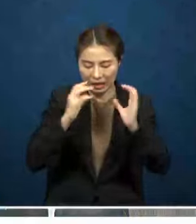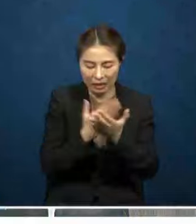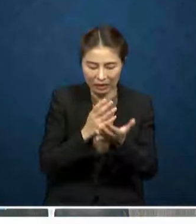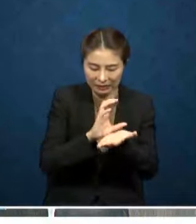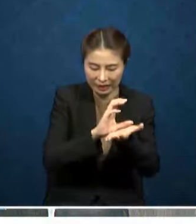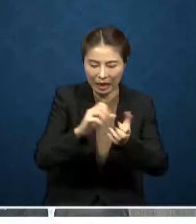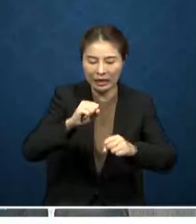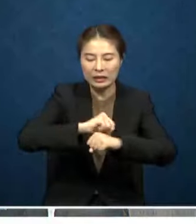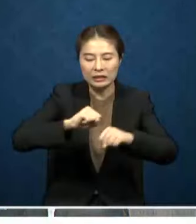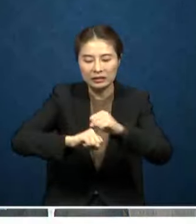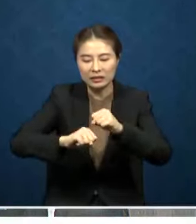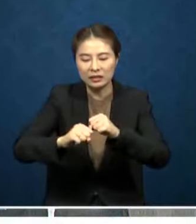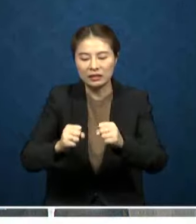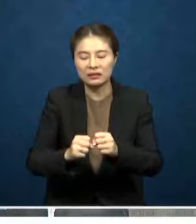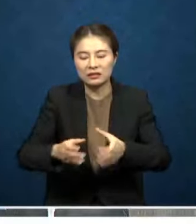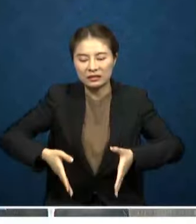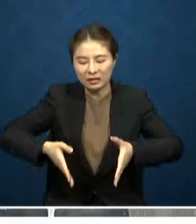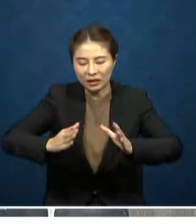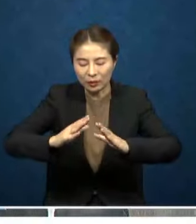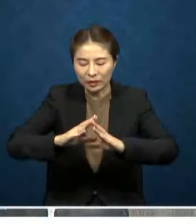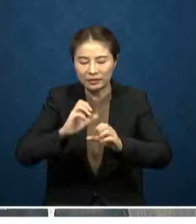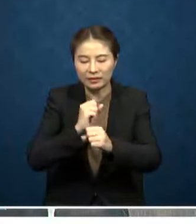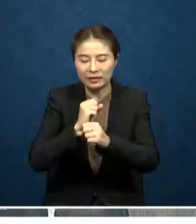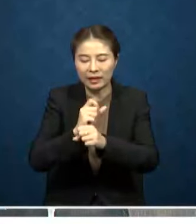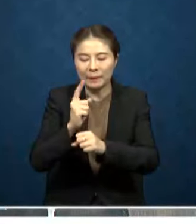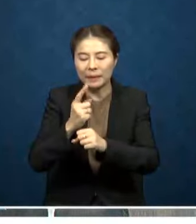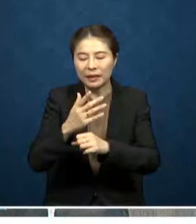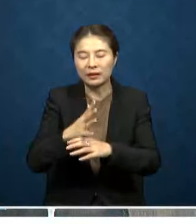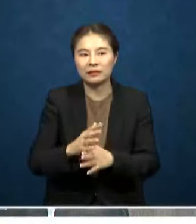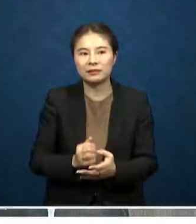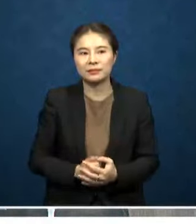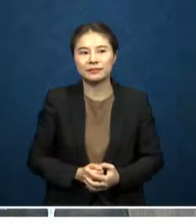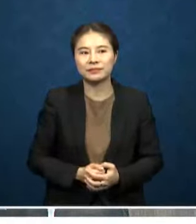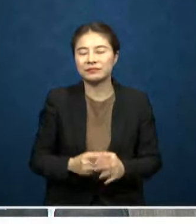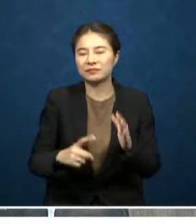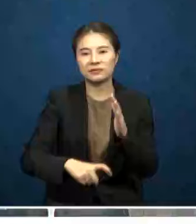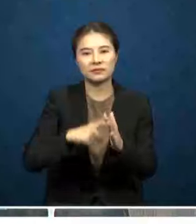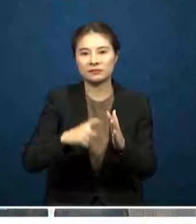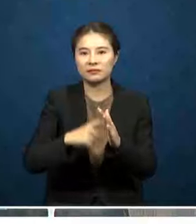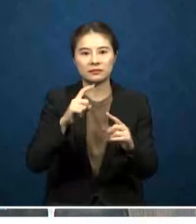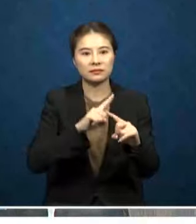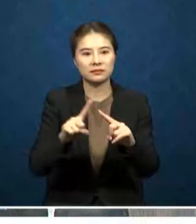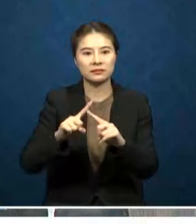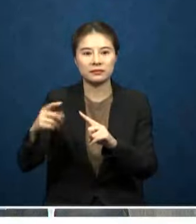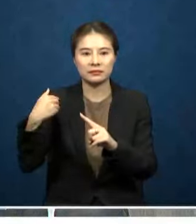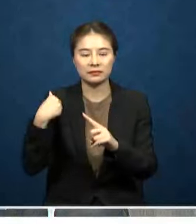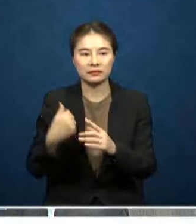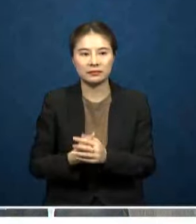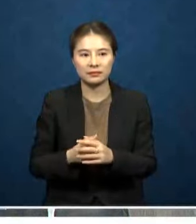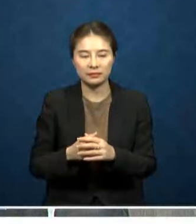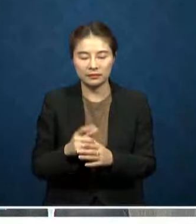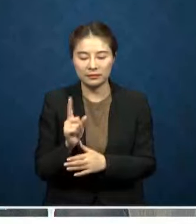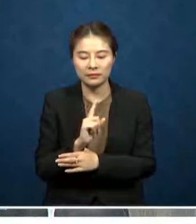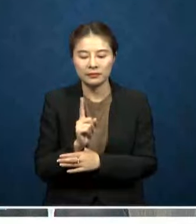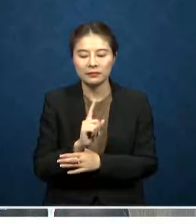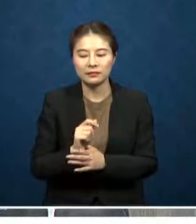เพื่อการนี้มูลเหหของเรื่องนี้เนี่ยมันมีเยอะแยะมากมายนอกเหนือจากที่